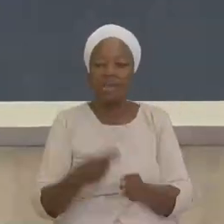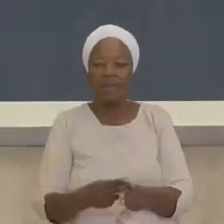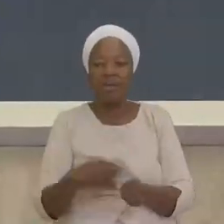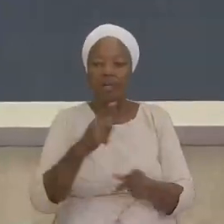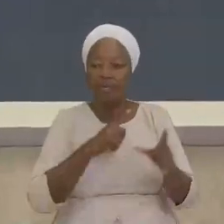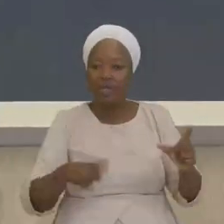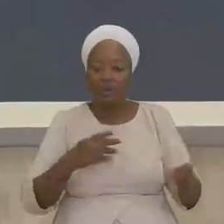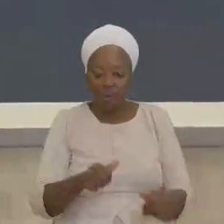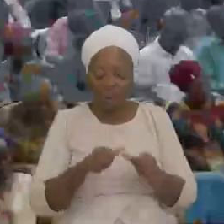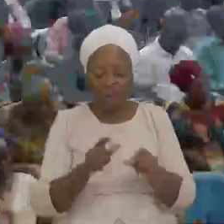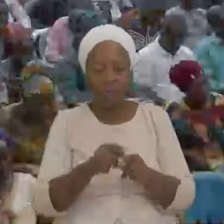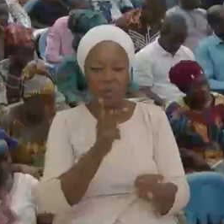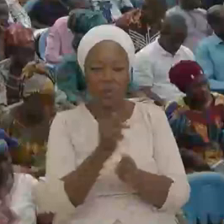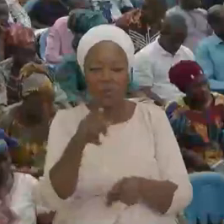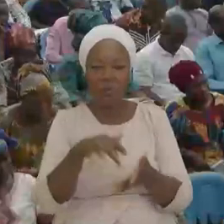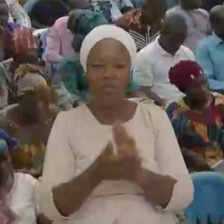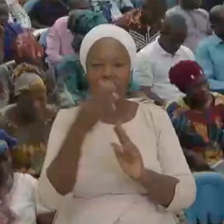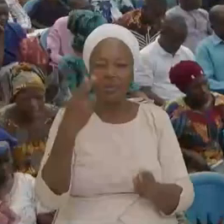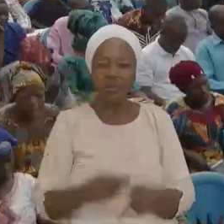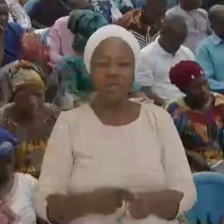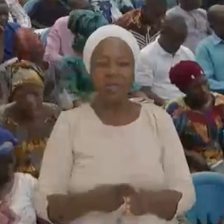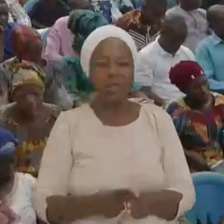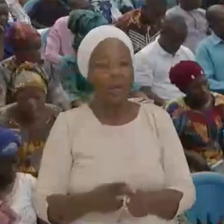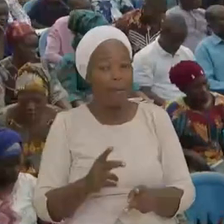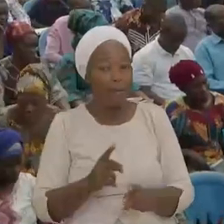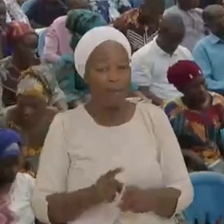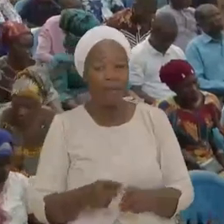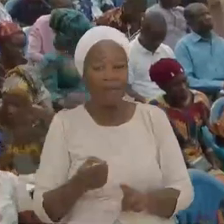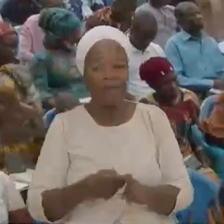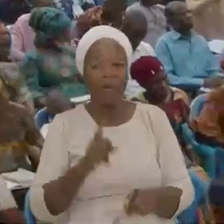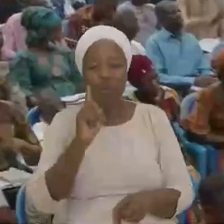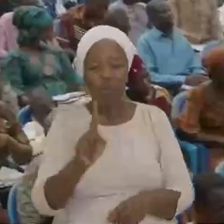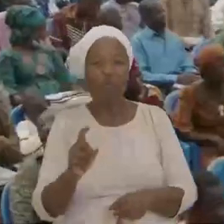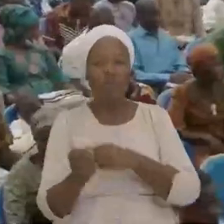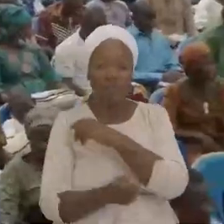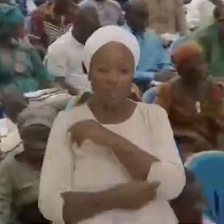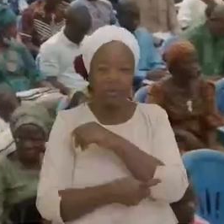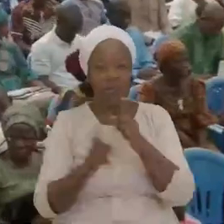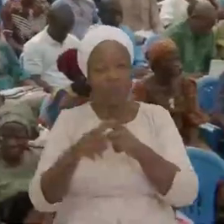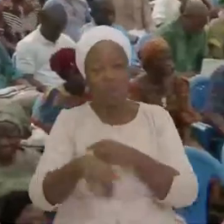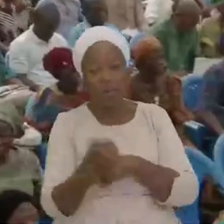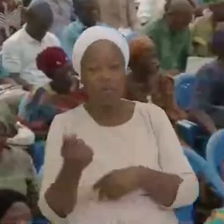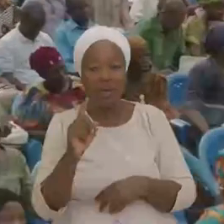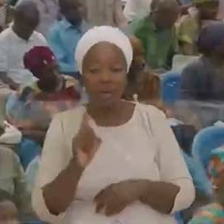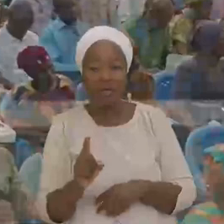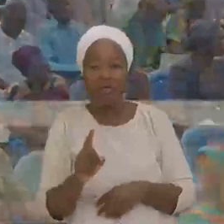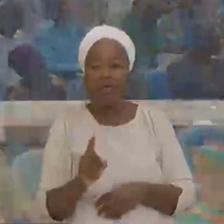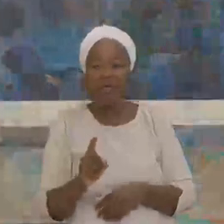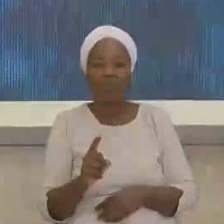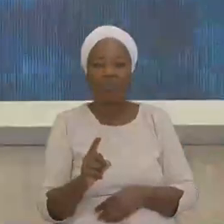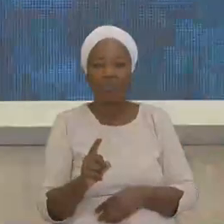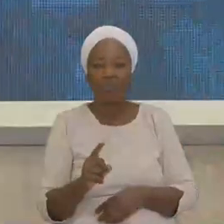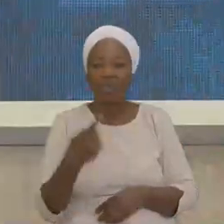Jour après jour, le Seigneur va continuer à te préserver. D'une épreuve à une